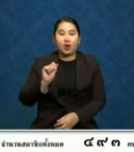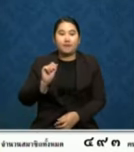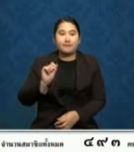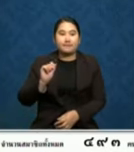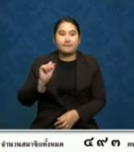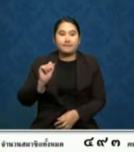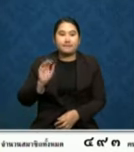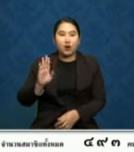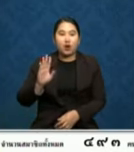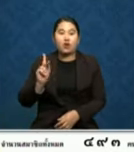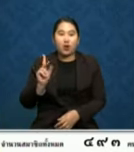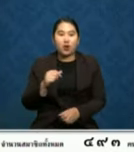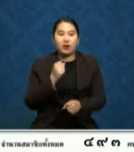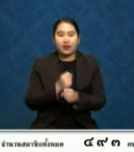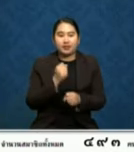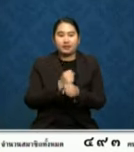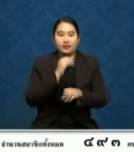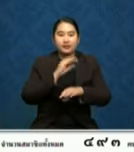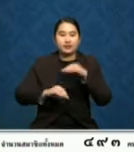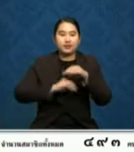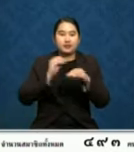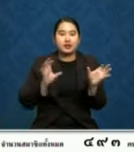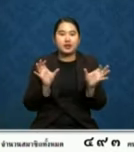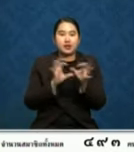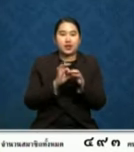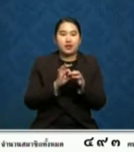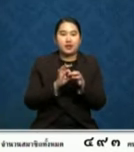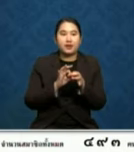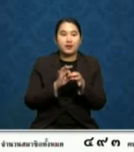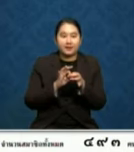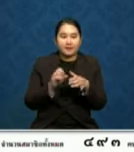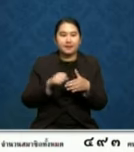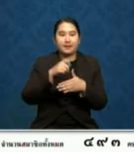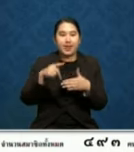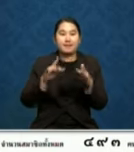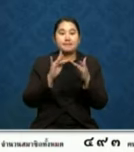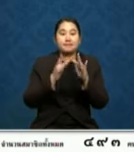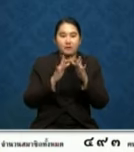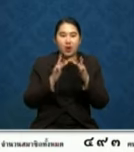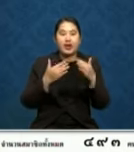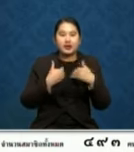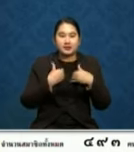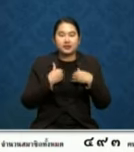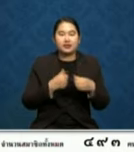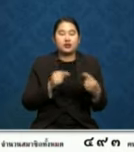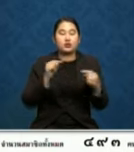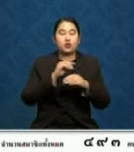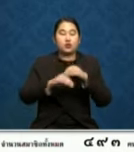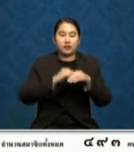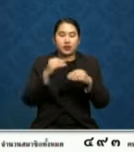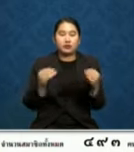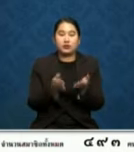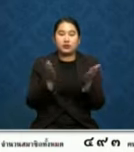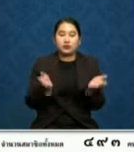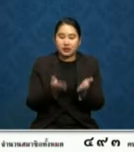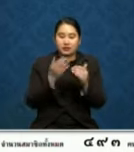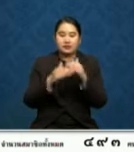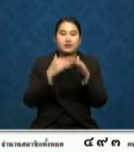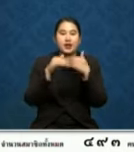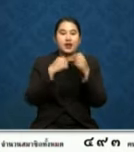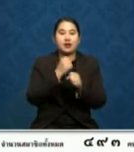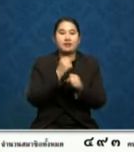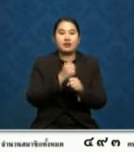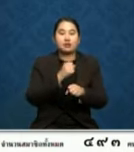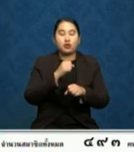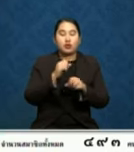ก็ยังเคยมีโครงการที่เกี่ยวข้องกับการทำแพลตฟอร์มออนไลน์นะคะอย่างเช่นโครงการส่งเสริมทุกภาคส่วนพัฒนาโครง